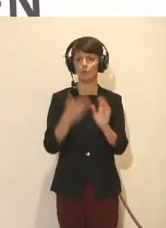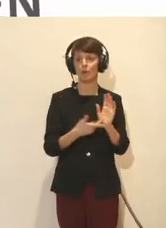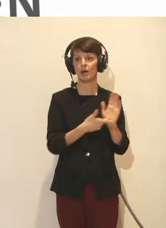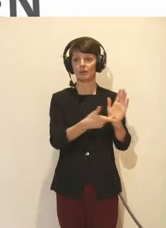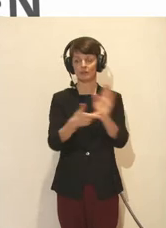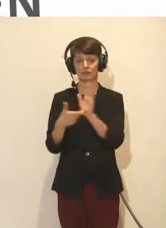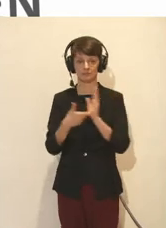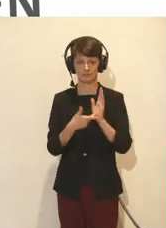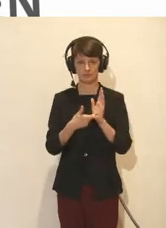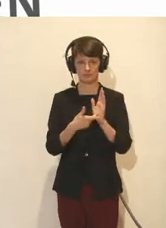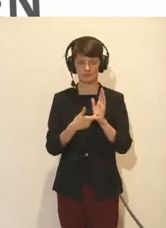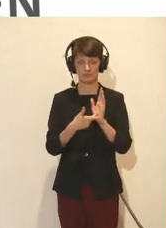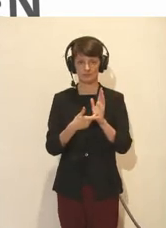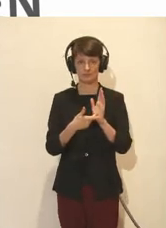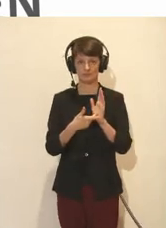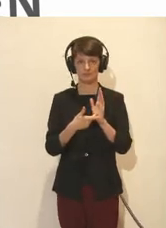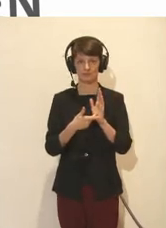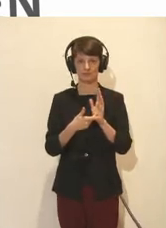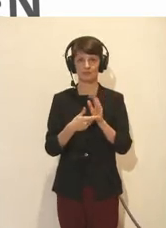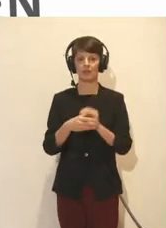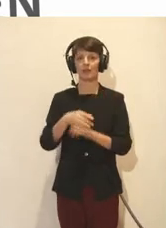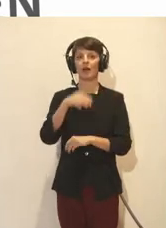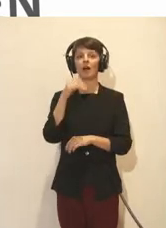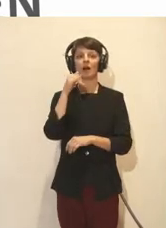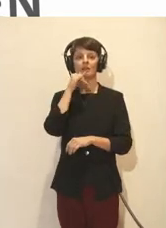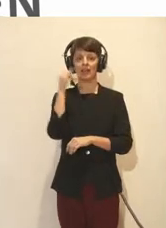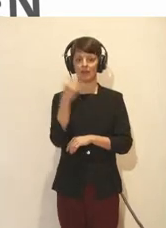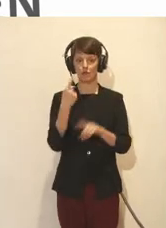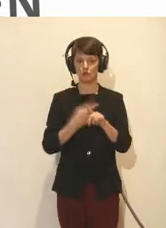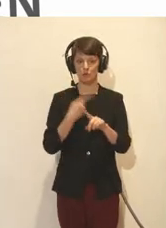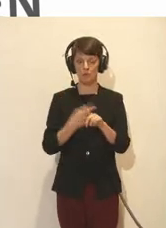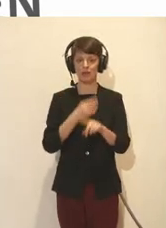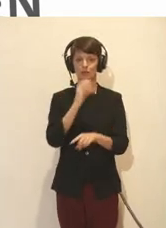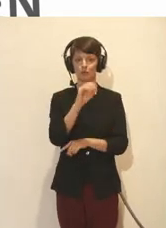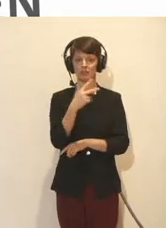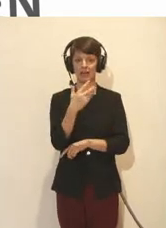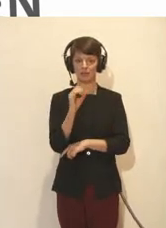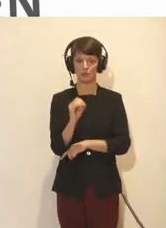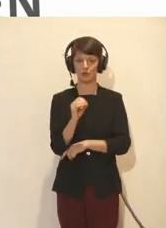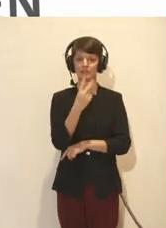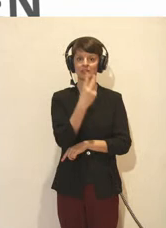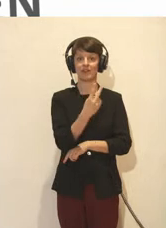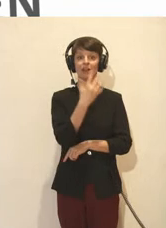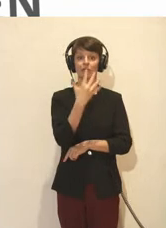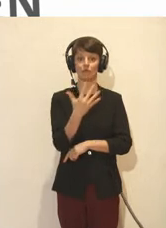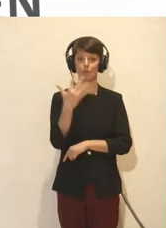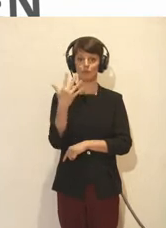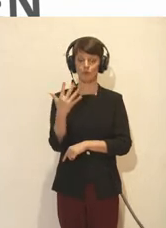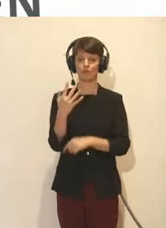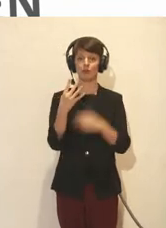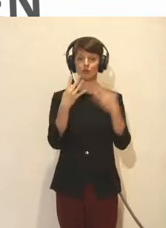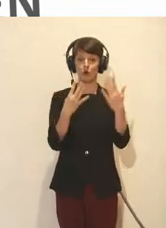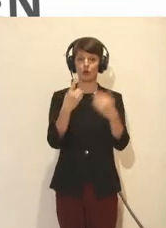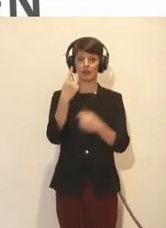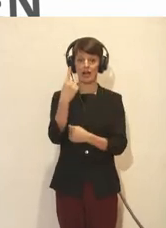darauf die hinweisen das ist die hotline mit der nummer 030 25991